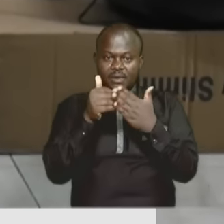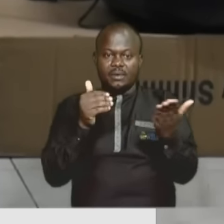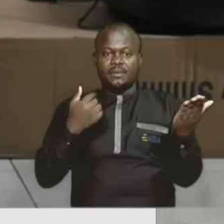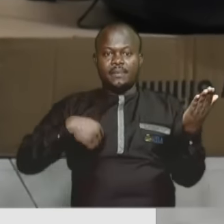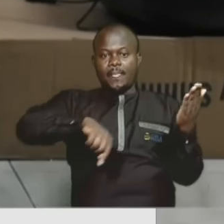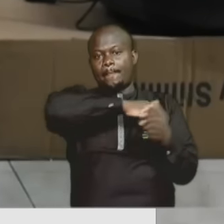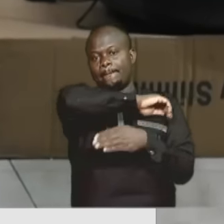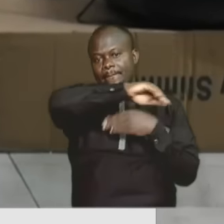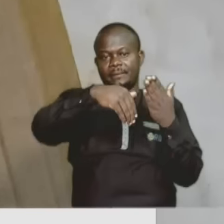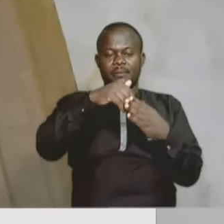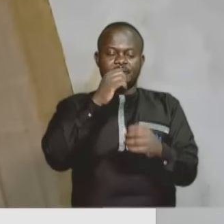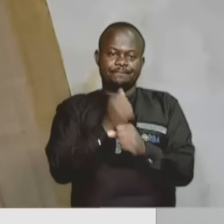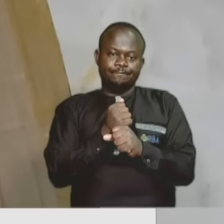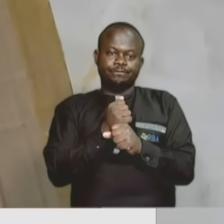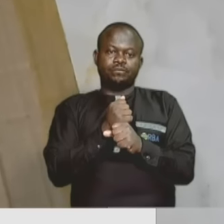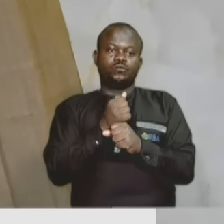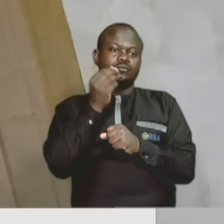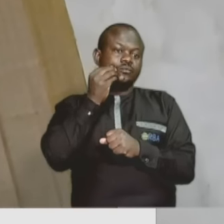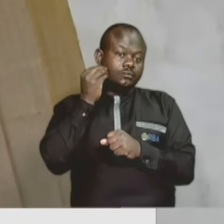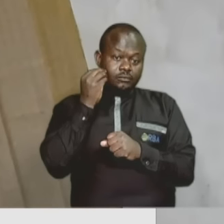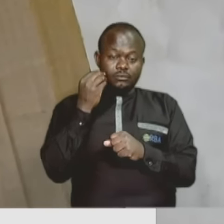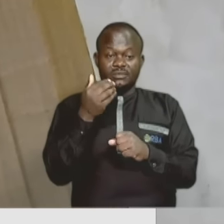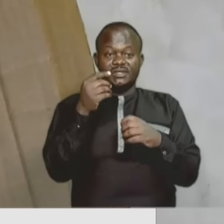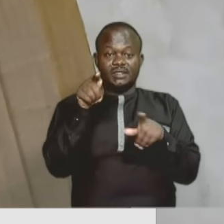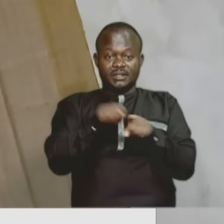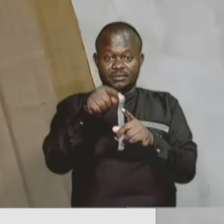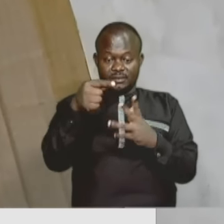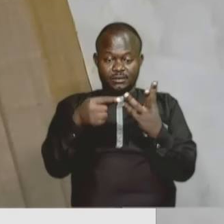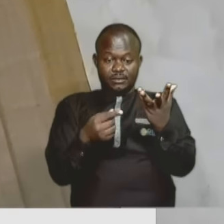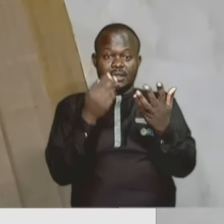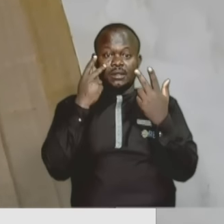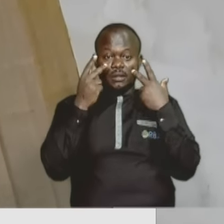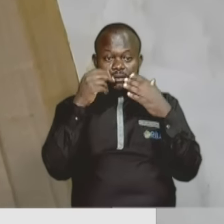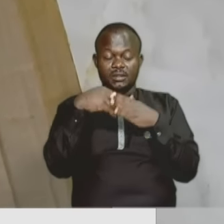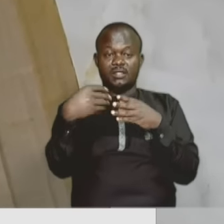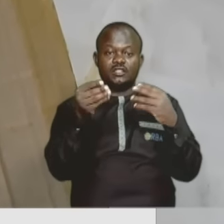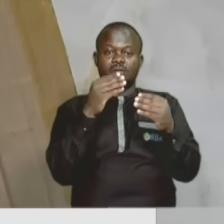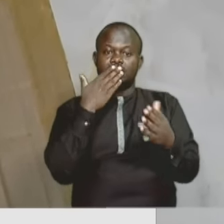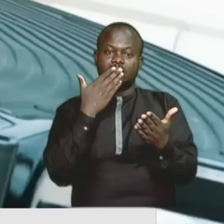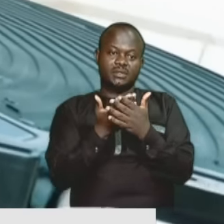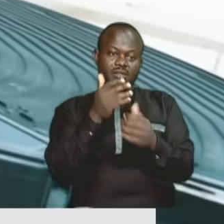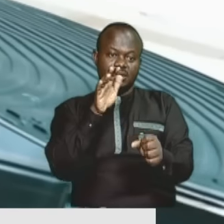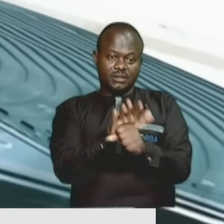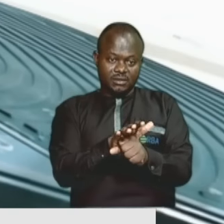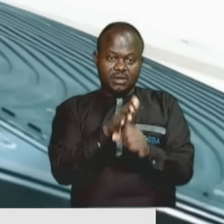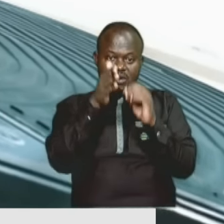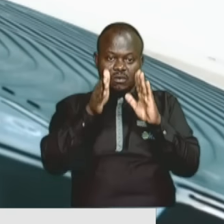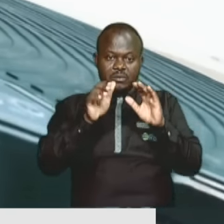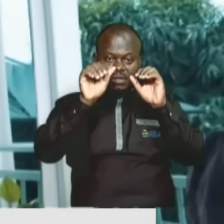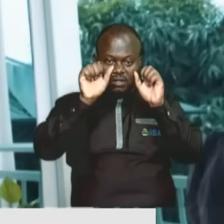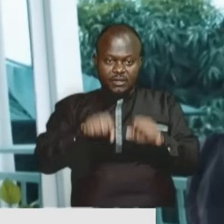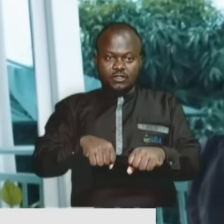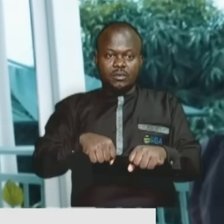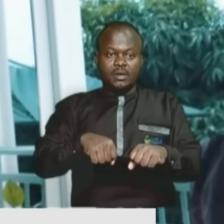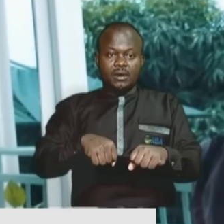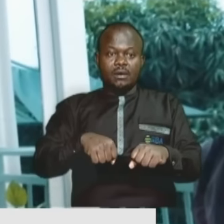materiel yo gukora siporo mu rugo. Nkimubona hano ni materiel nziza cyane umuntu ashobora